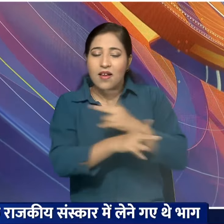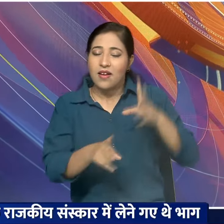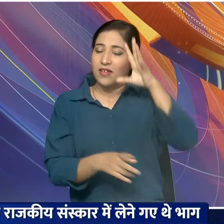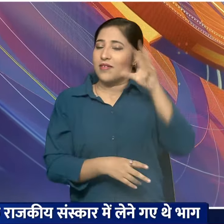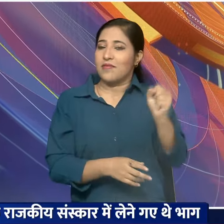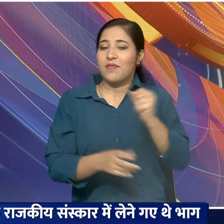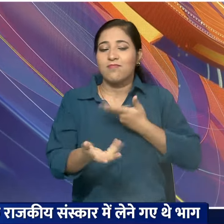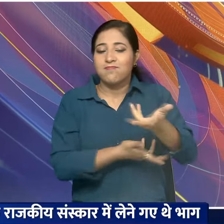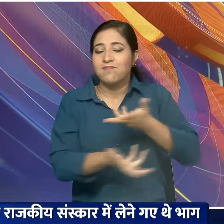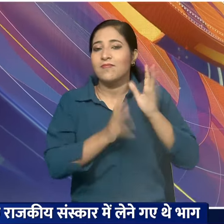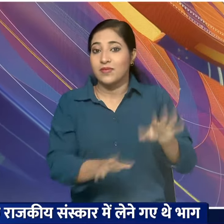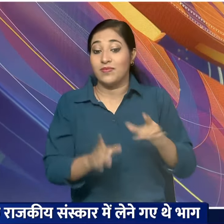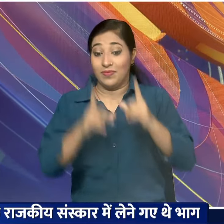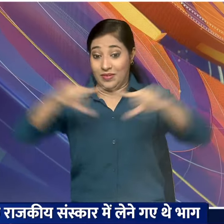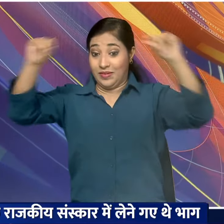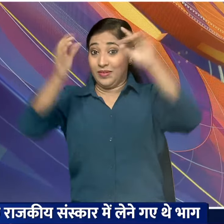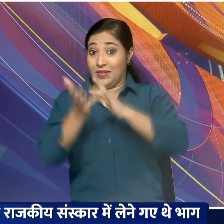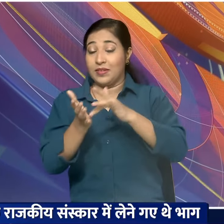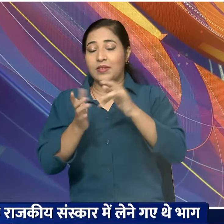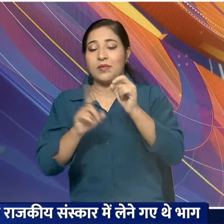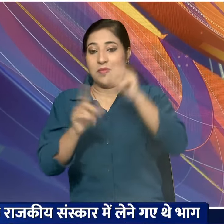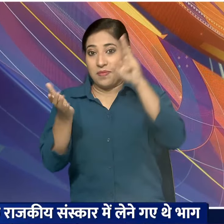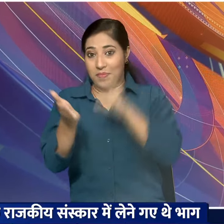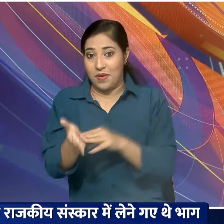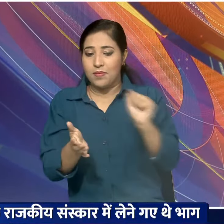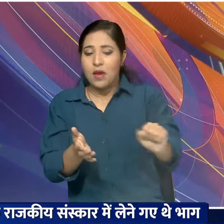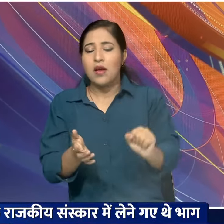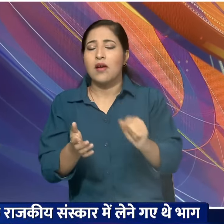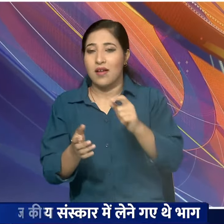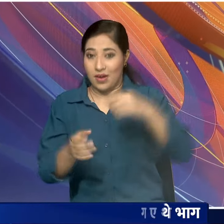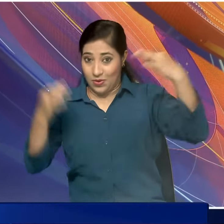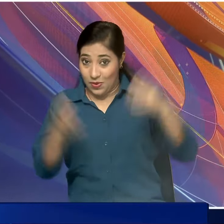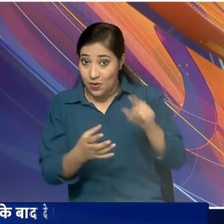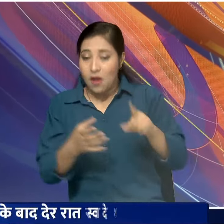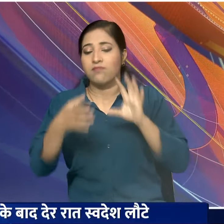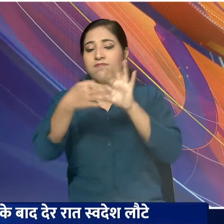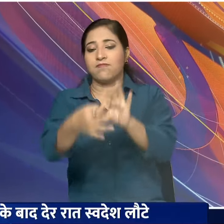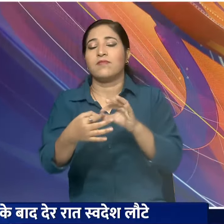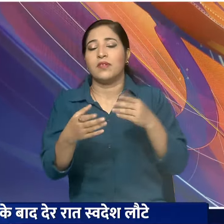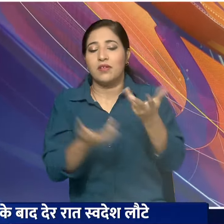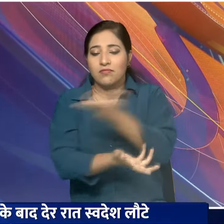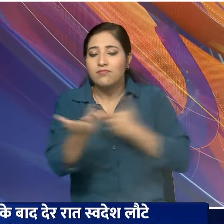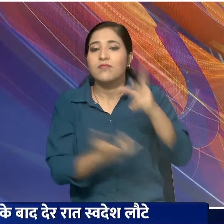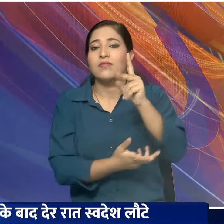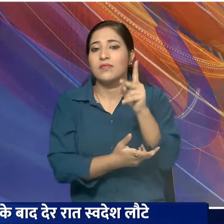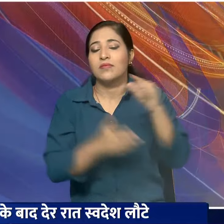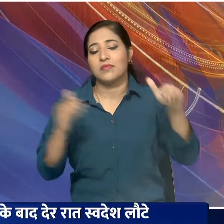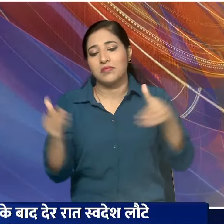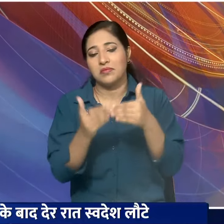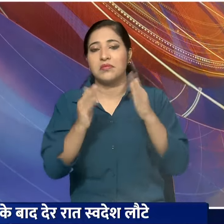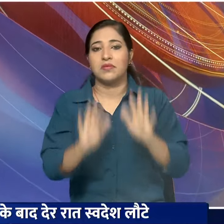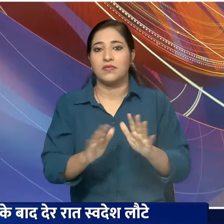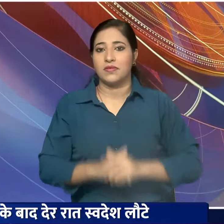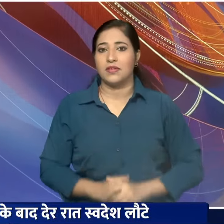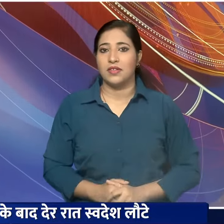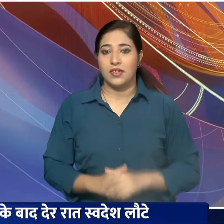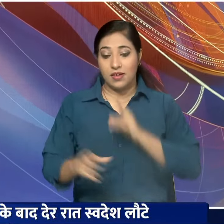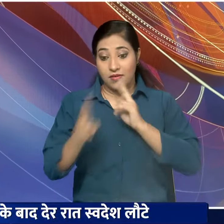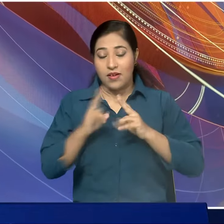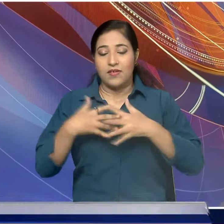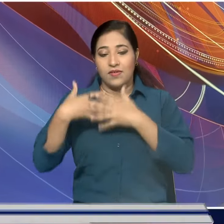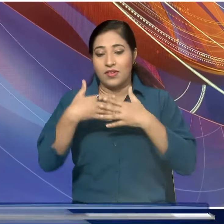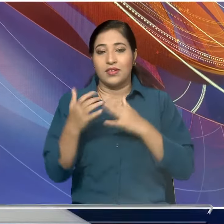पर जापान के प्रधानमंत्री फुमियो किशिदा के साथ भी प्रधानमंत्री ने द्विपक्षीय बैठक की। बात करते